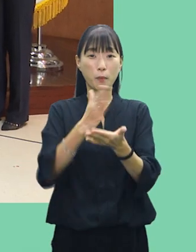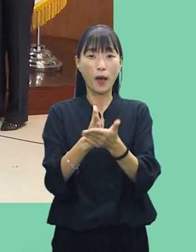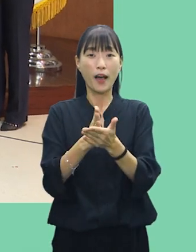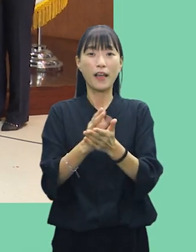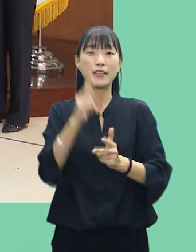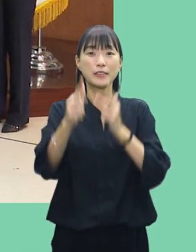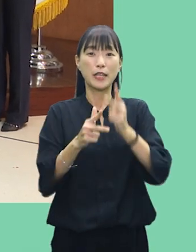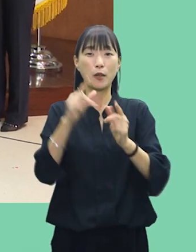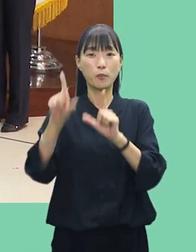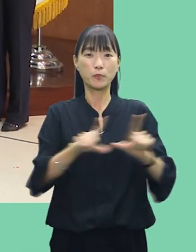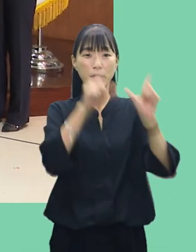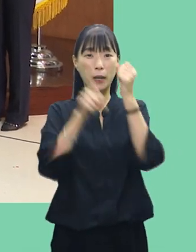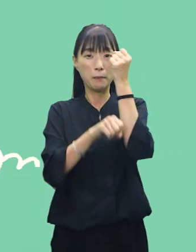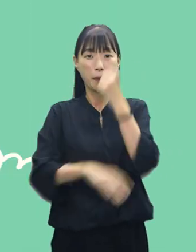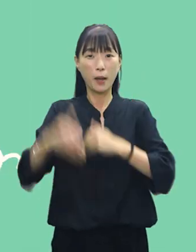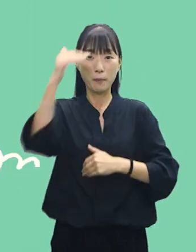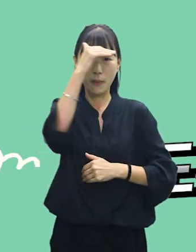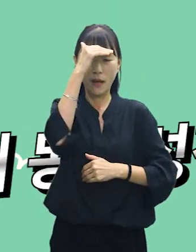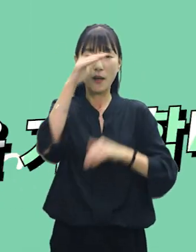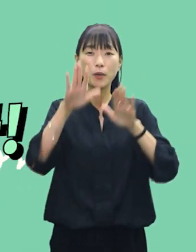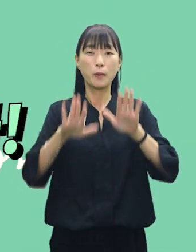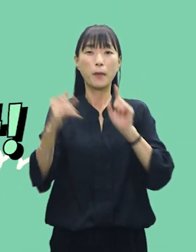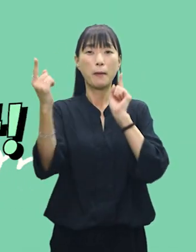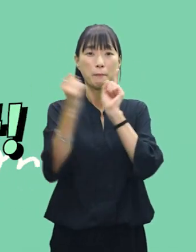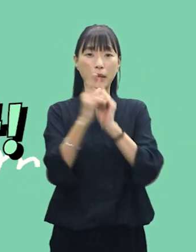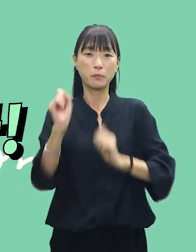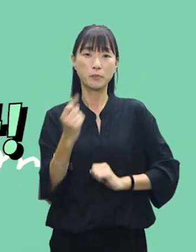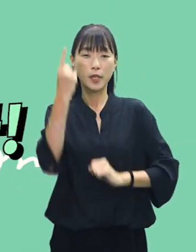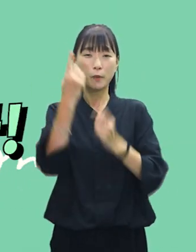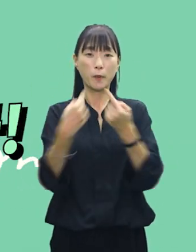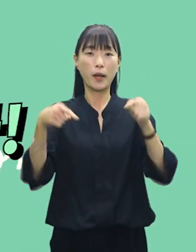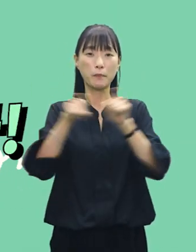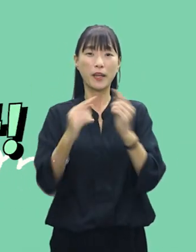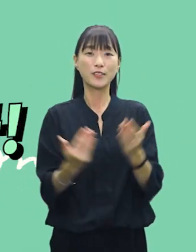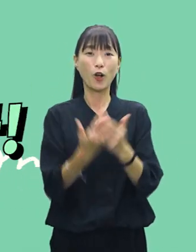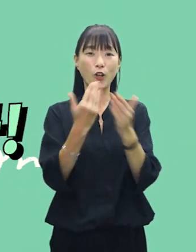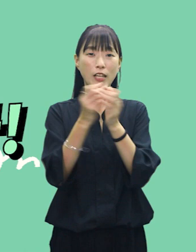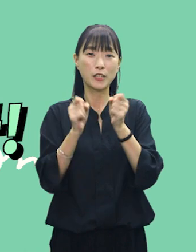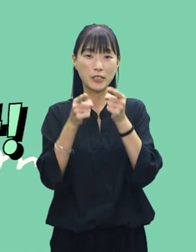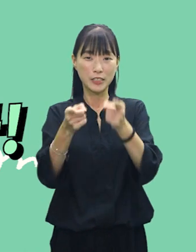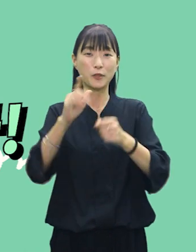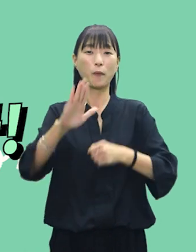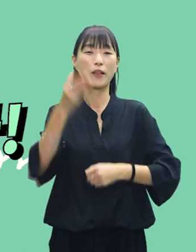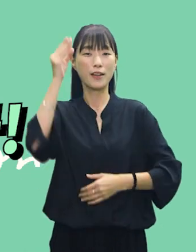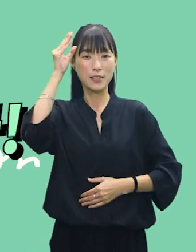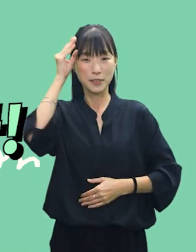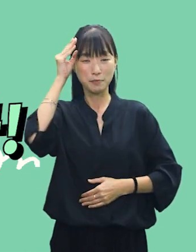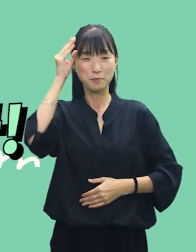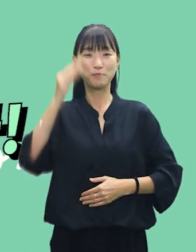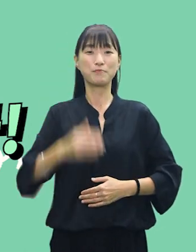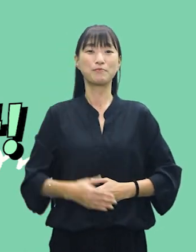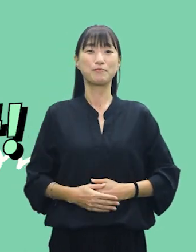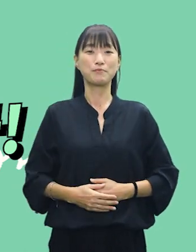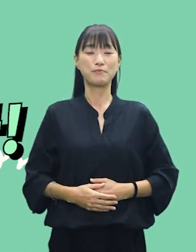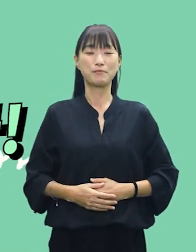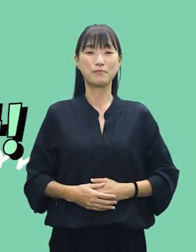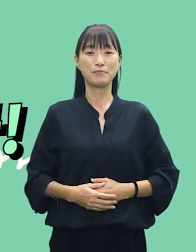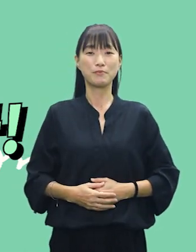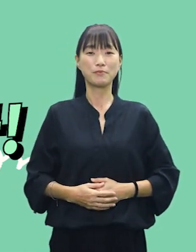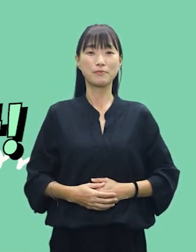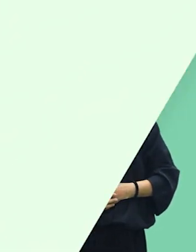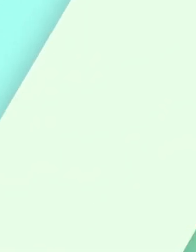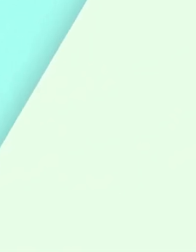분야의 인프라를 둘러봤습니다. 이번 만남을 계기로 두 도시가 함께 성장할 수 있는 기틀이 마련되길